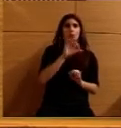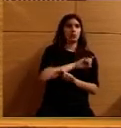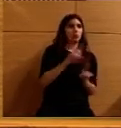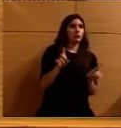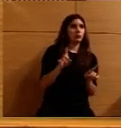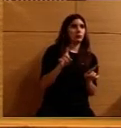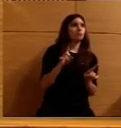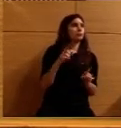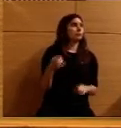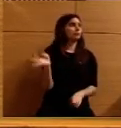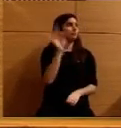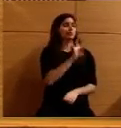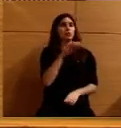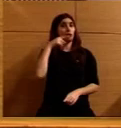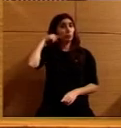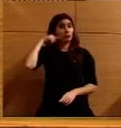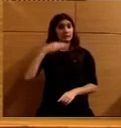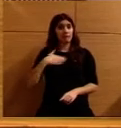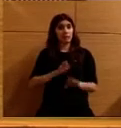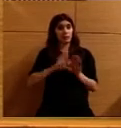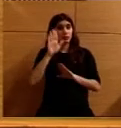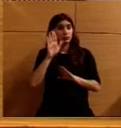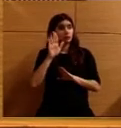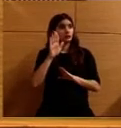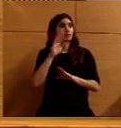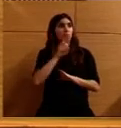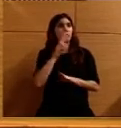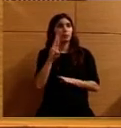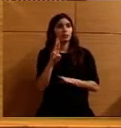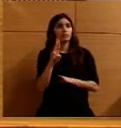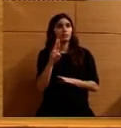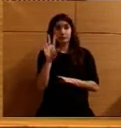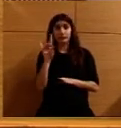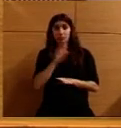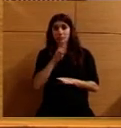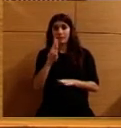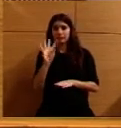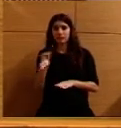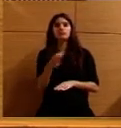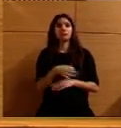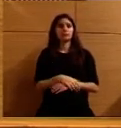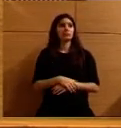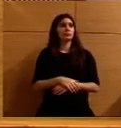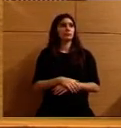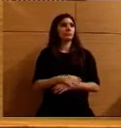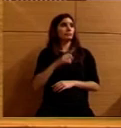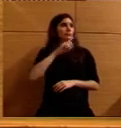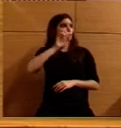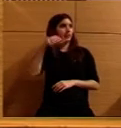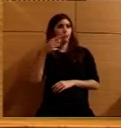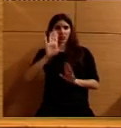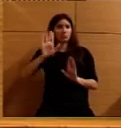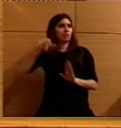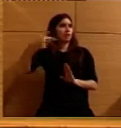tampoc. Compromís vol intervindre? Partit Popular? Sí? Després? Molt bé.